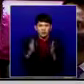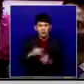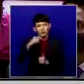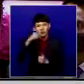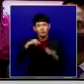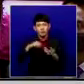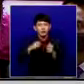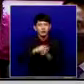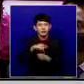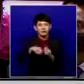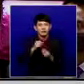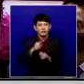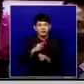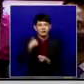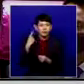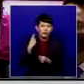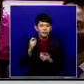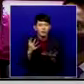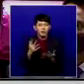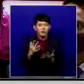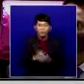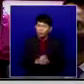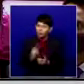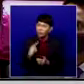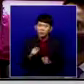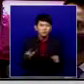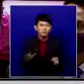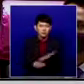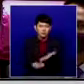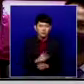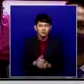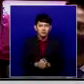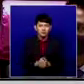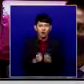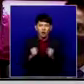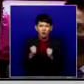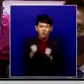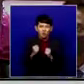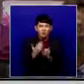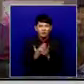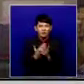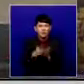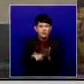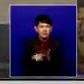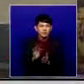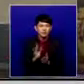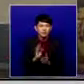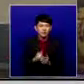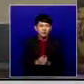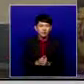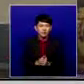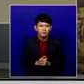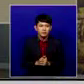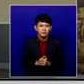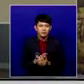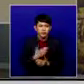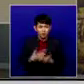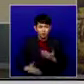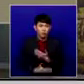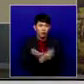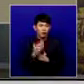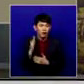กิจไม่ต้องฆ่าตัวตายคุ้มยิ่งกว่าคุ้มนะครับไม่ต้องไปกลัวเรื่องเพดานนี่นะแล้วเรามีทรัพยากรมีโอกาสมี